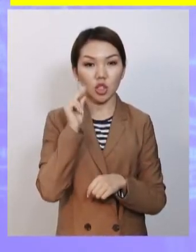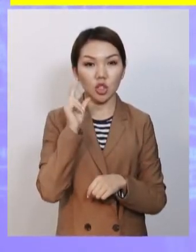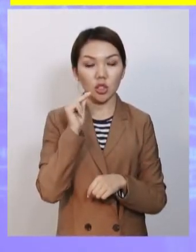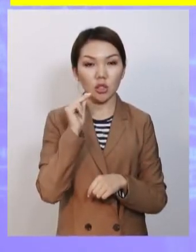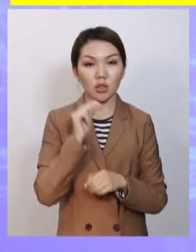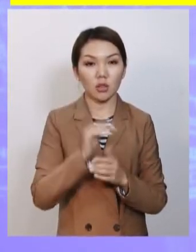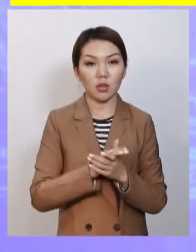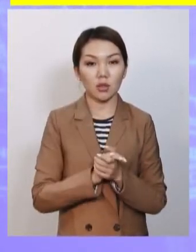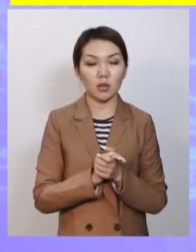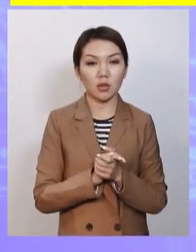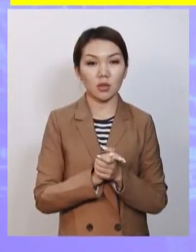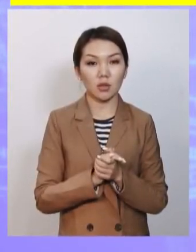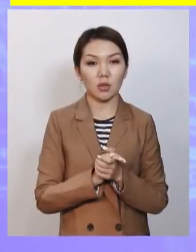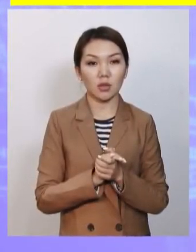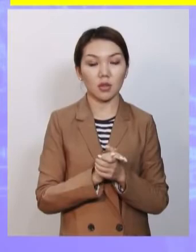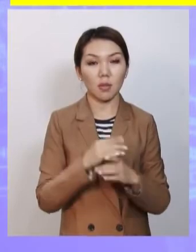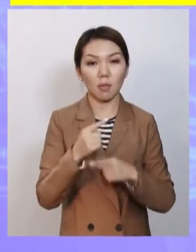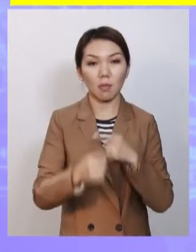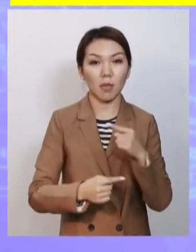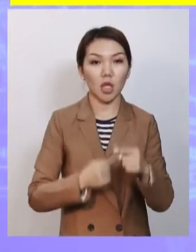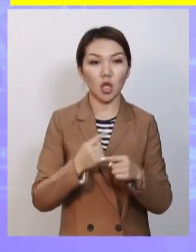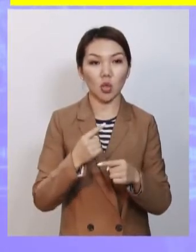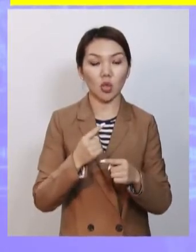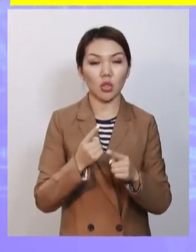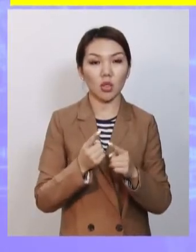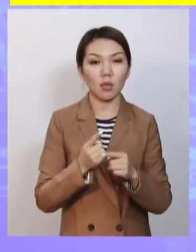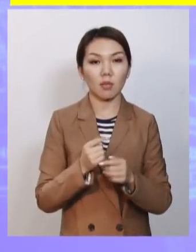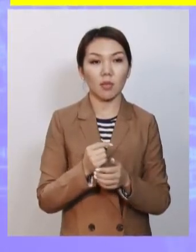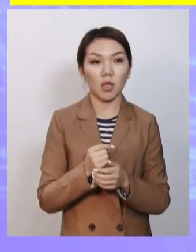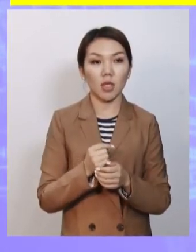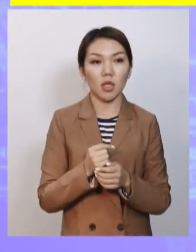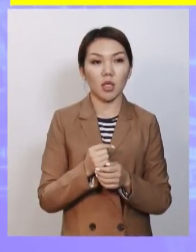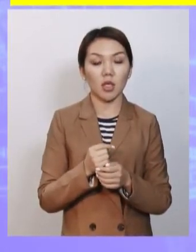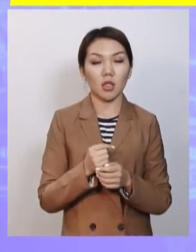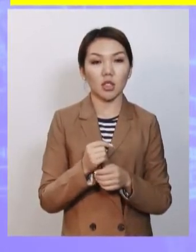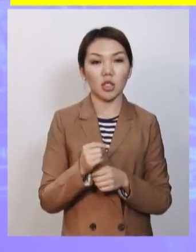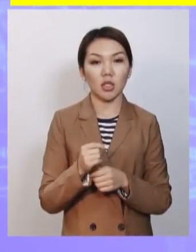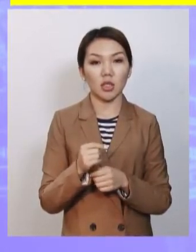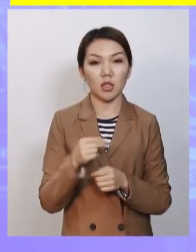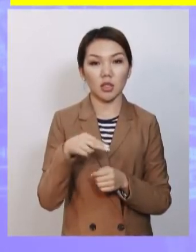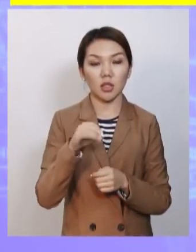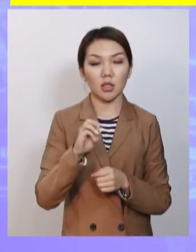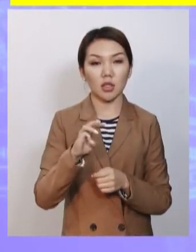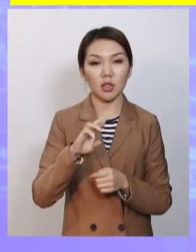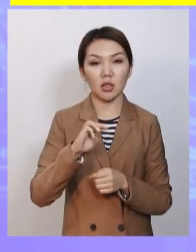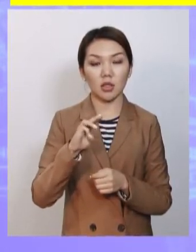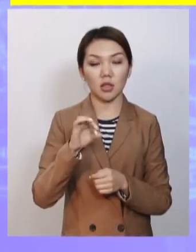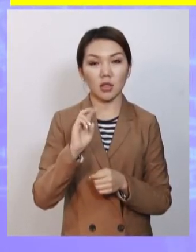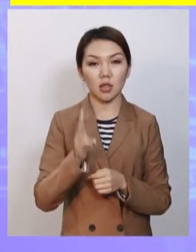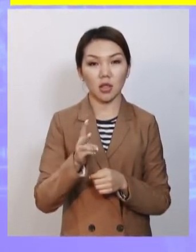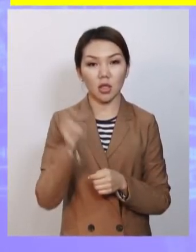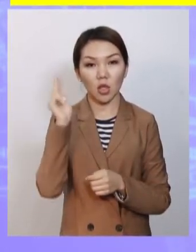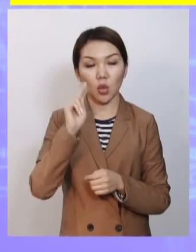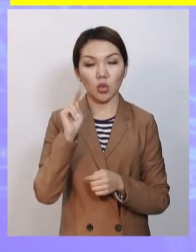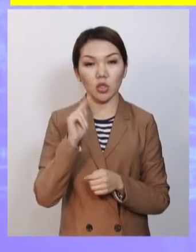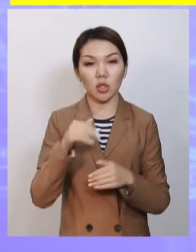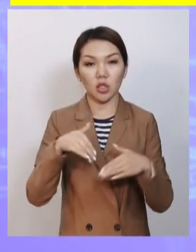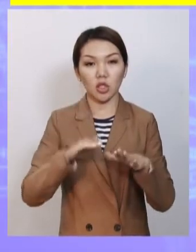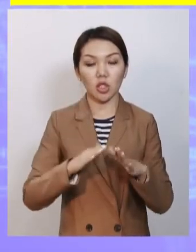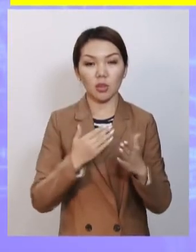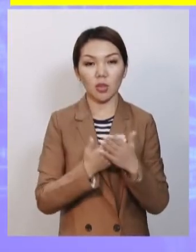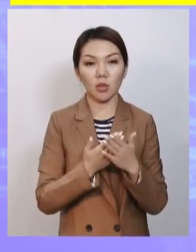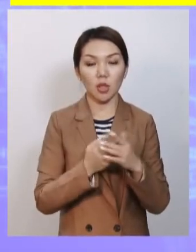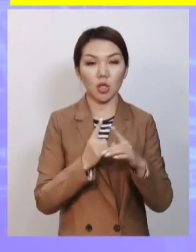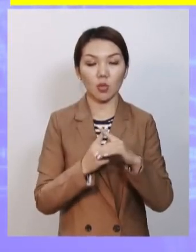через десяток научились решать примеры вида + 8 + 9